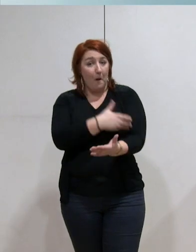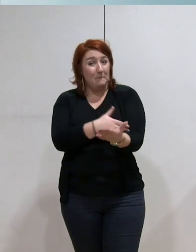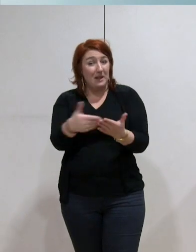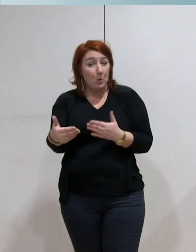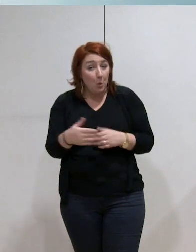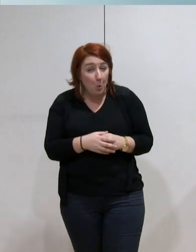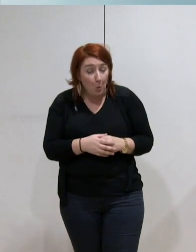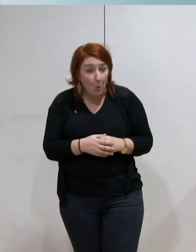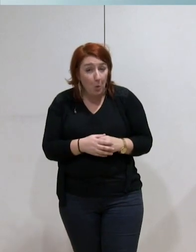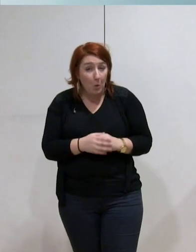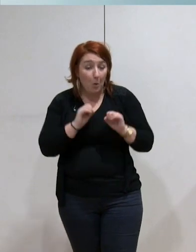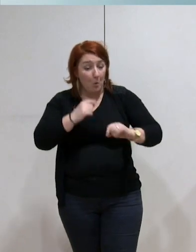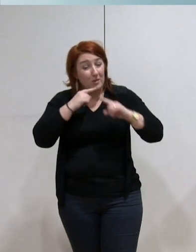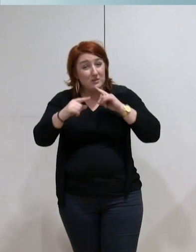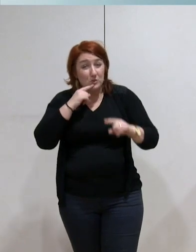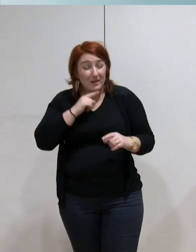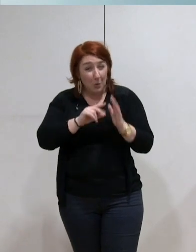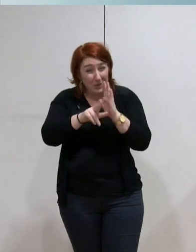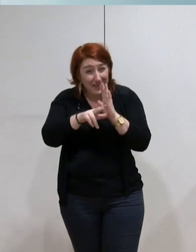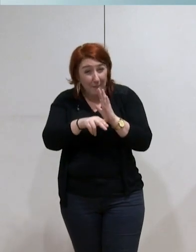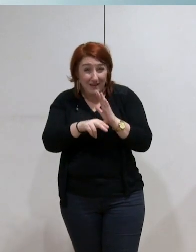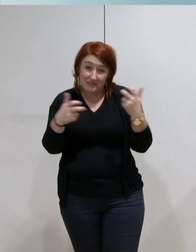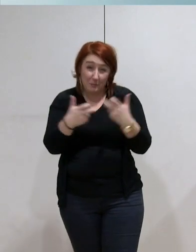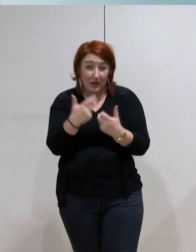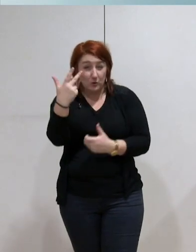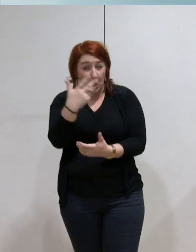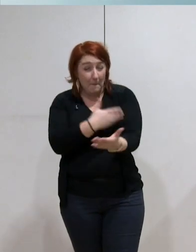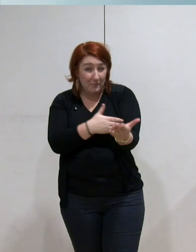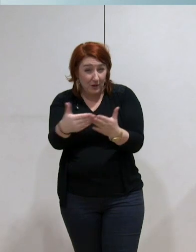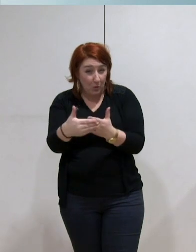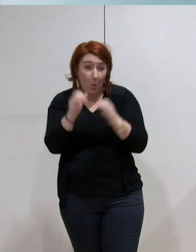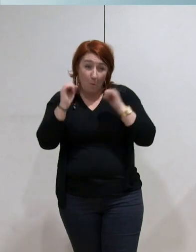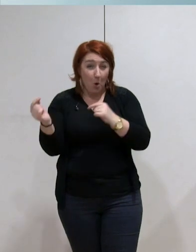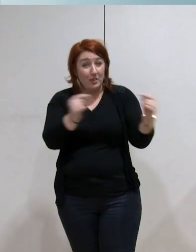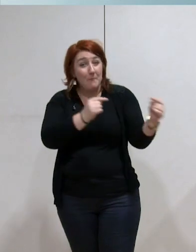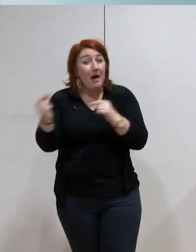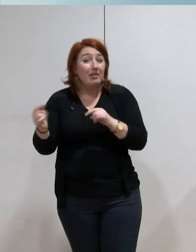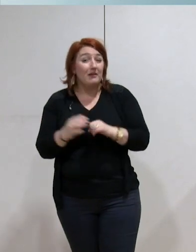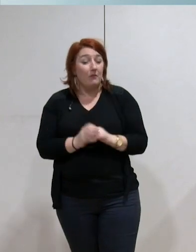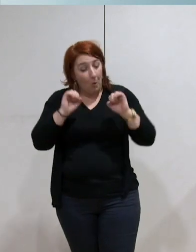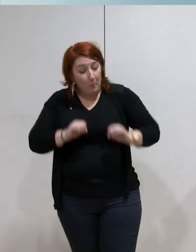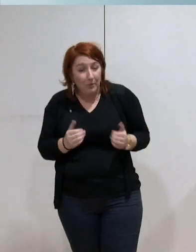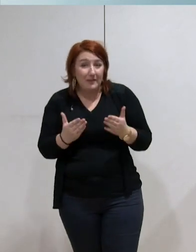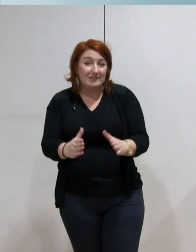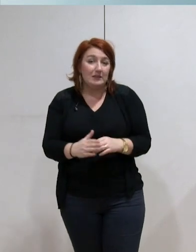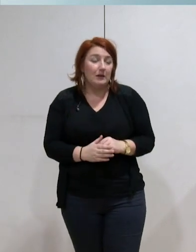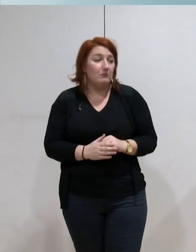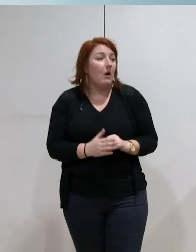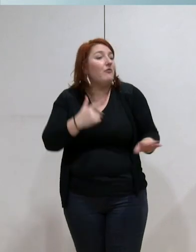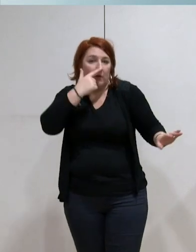à 3 millions ça mérite un débat ça peut s'arbitrer permettez-nous de le penser en tous les